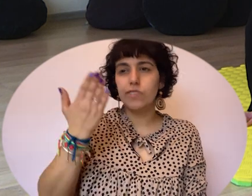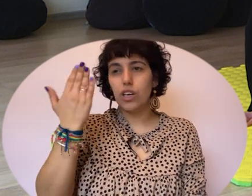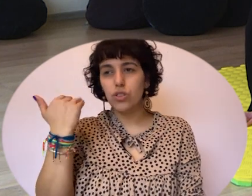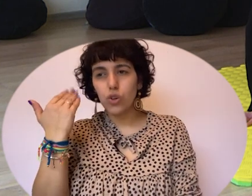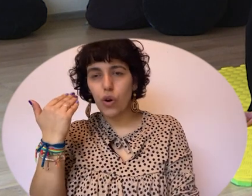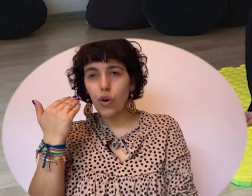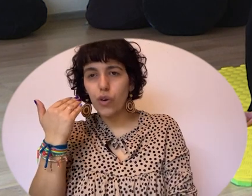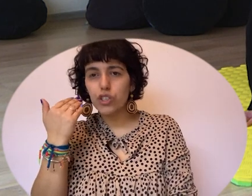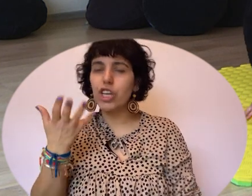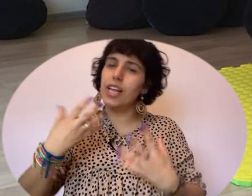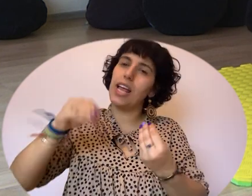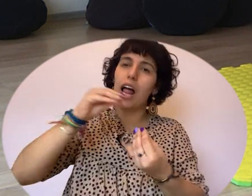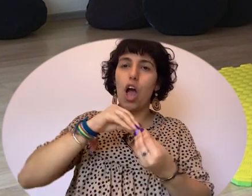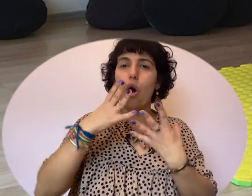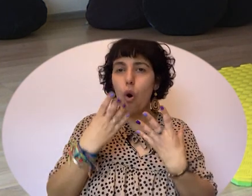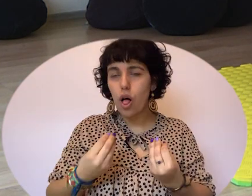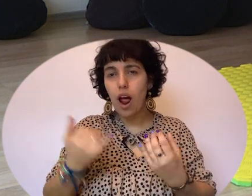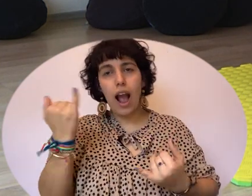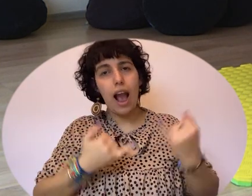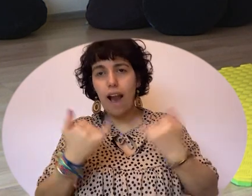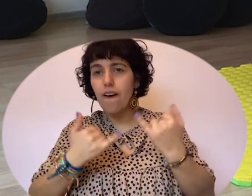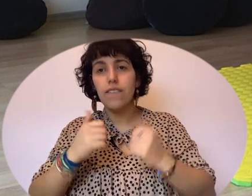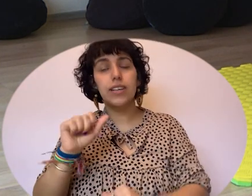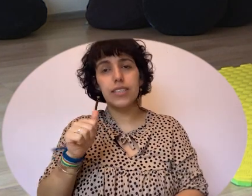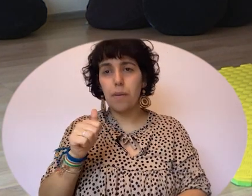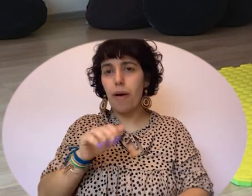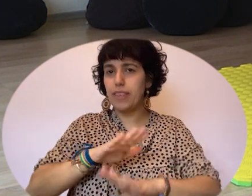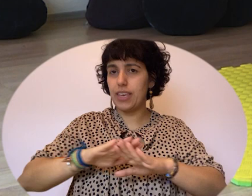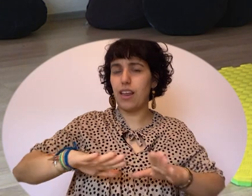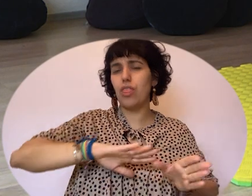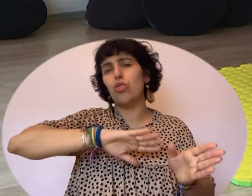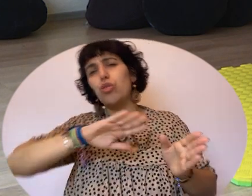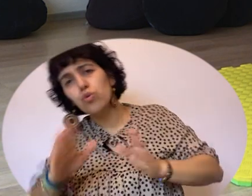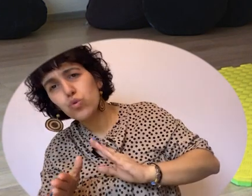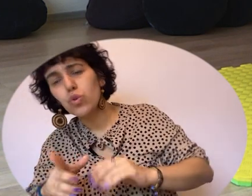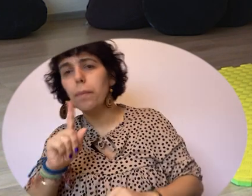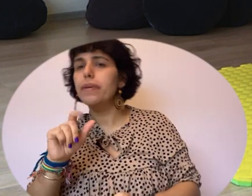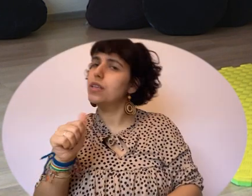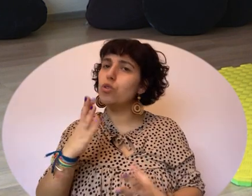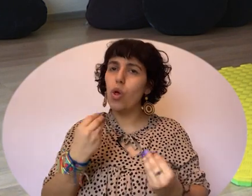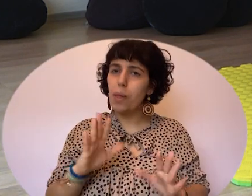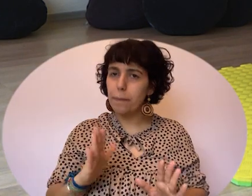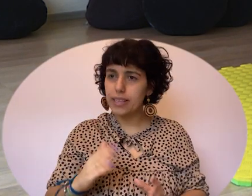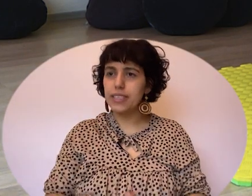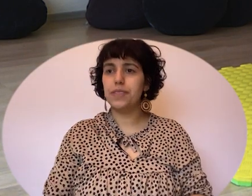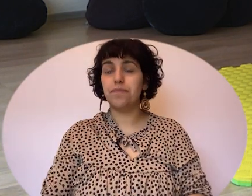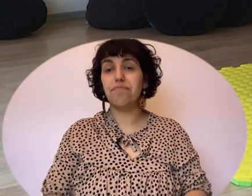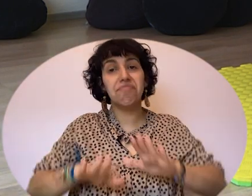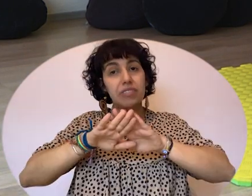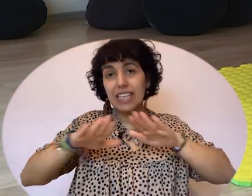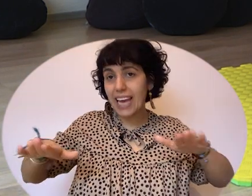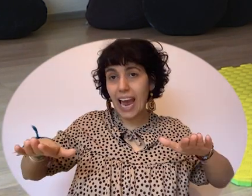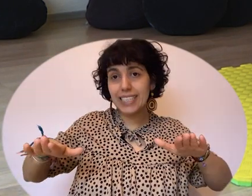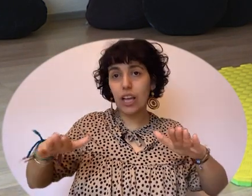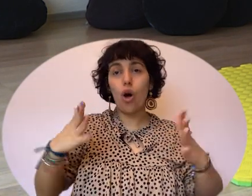önceki durumlarda ek olarak bir de kavga sırasında işte yere düştüğümüz bir an olabilir veya işte de zaten yerde